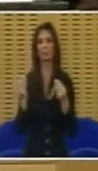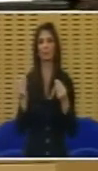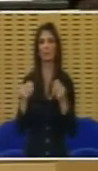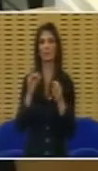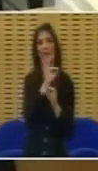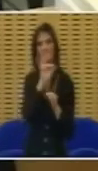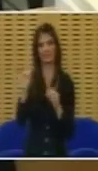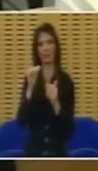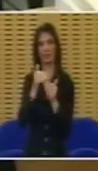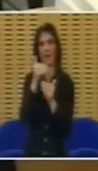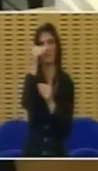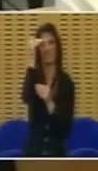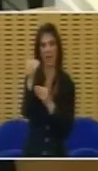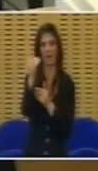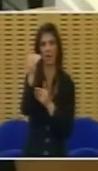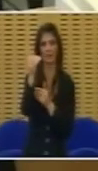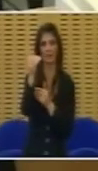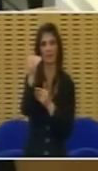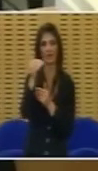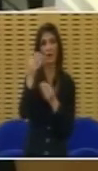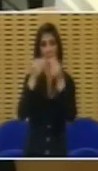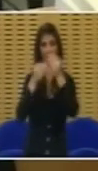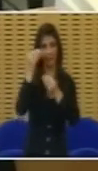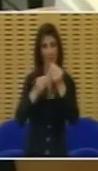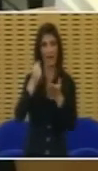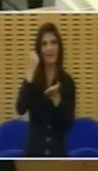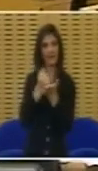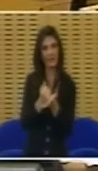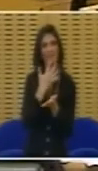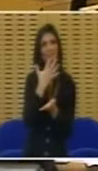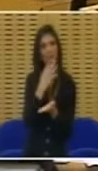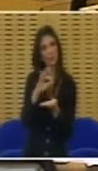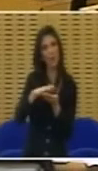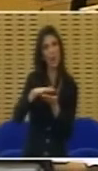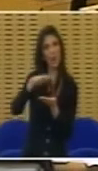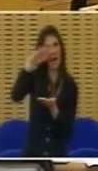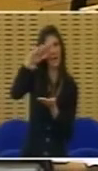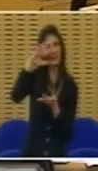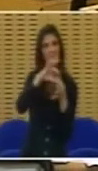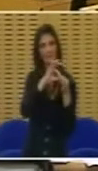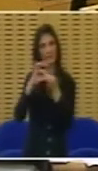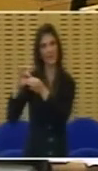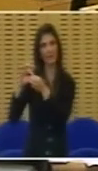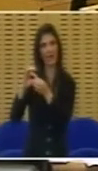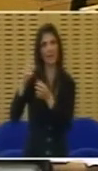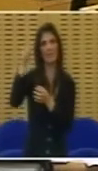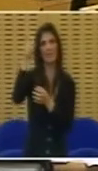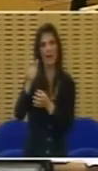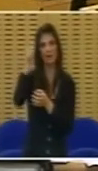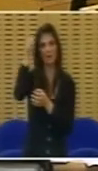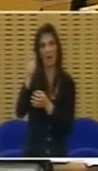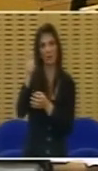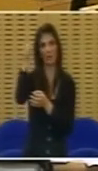καταθέσεων. Γι' αυτό και η Μαρφή Λαϊκή αναγκαστικά αύξενε τον διατραπεζικό της δανεισμό, κυρίως από τα εργαλεία